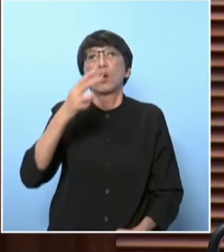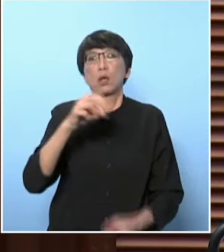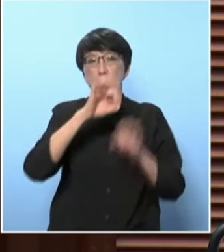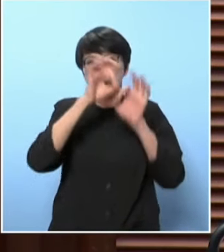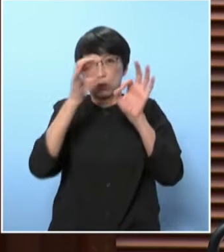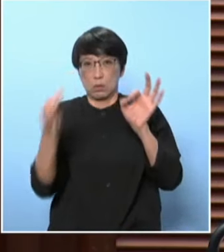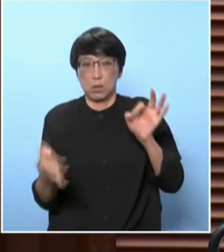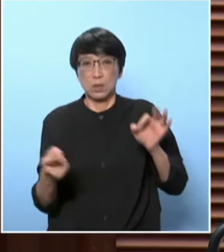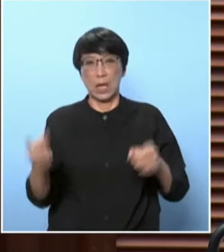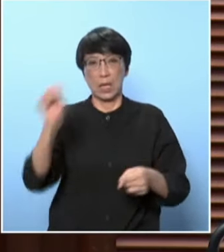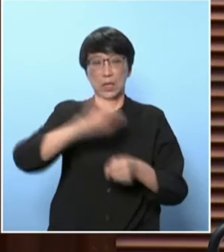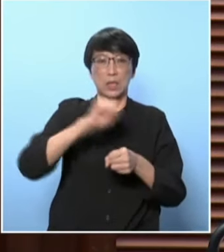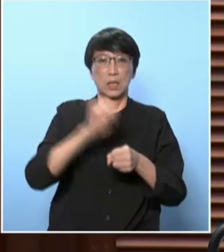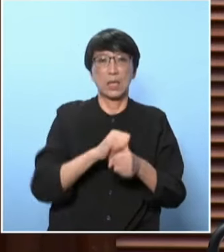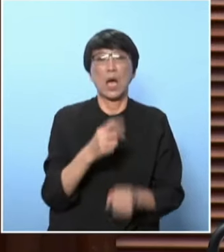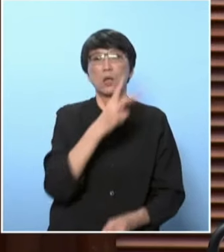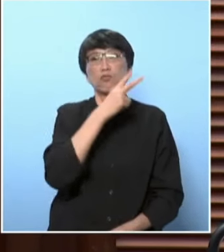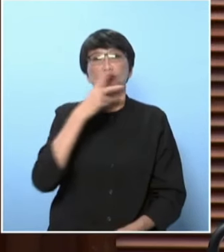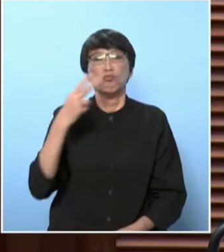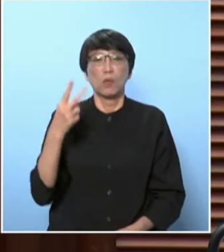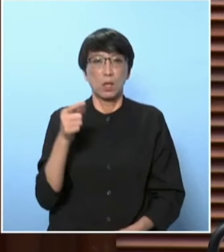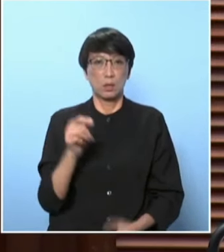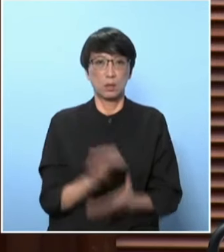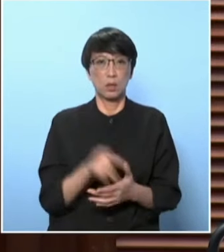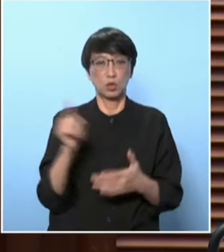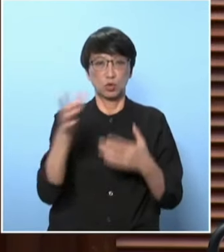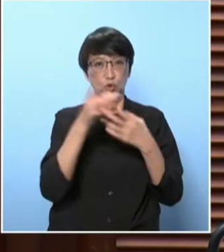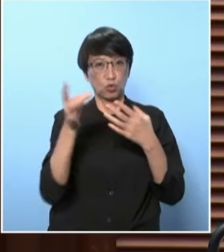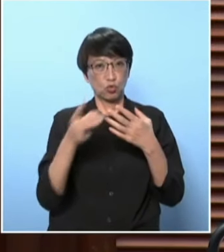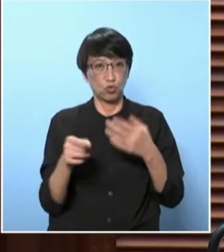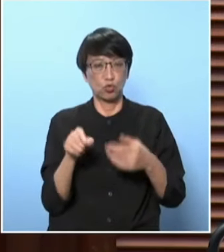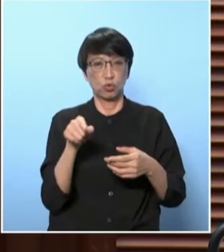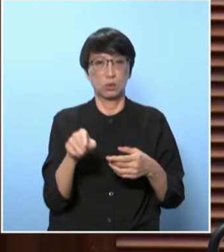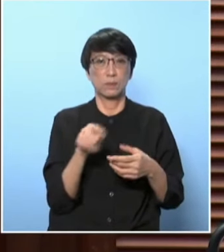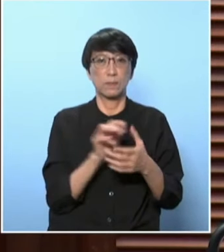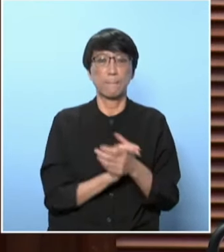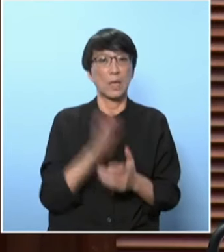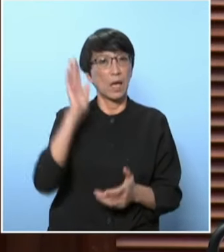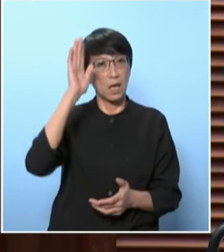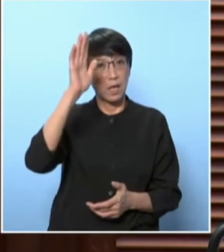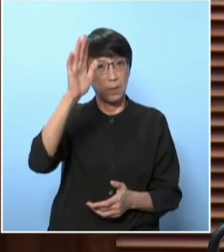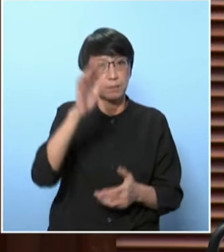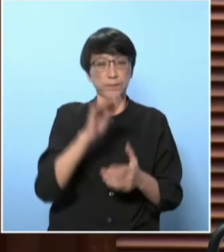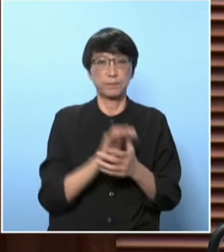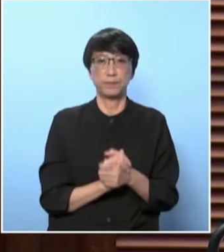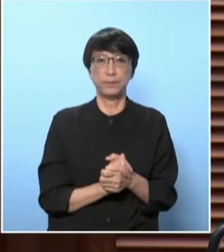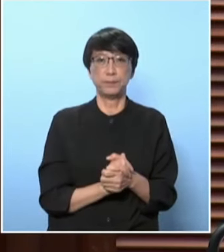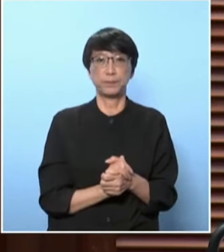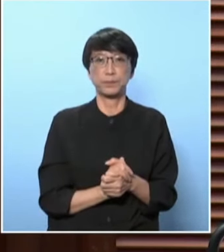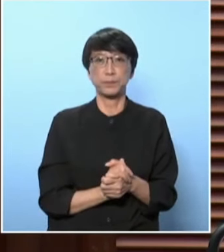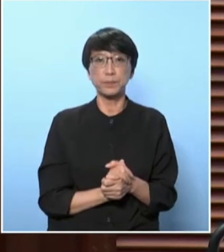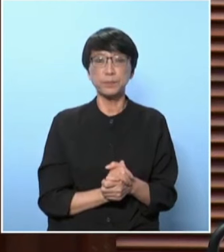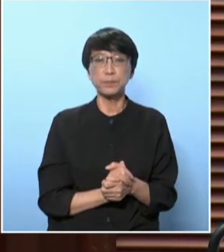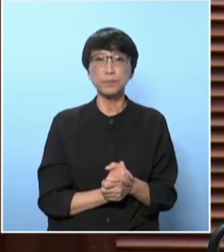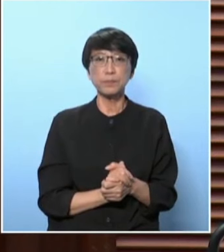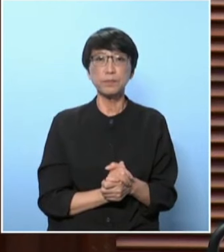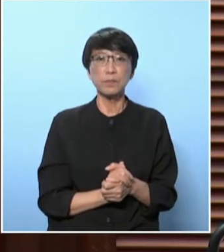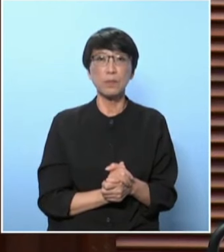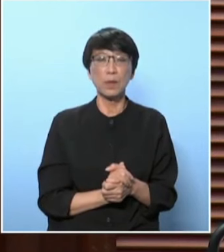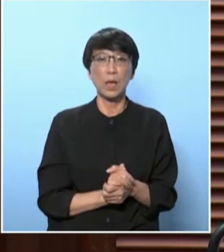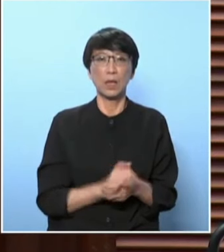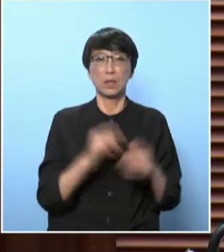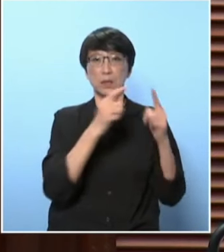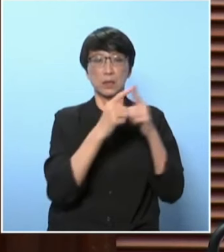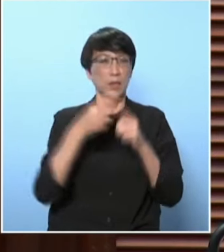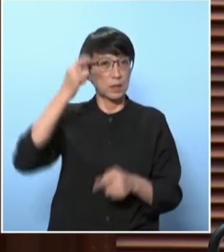啲微加微劑喺度嘅。咁我哋喺考慮嗰個選擇嘅時候咧，我哋希望係我哋個市民